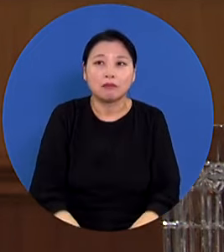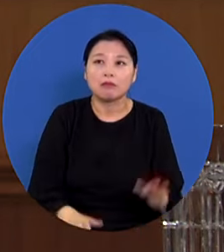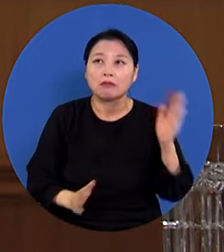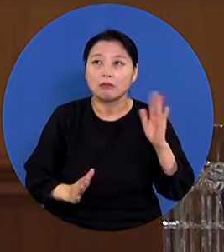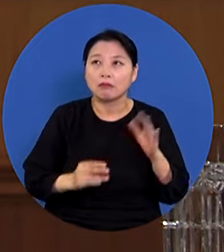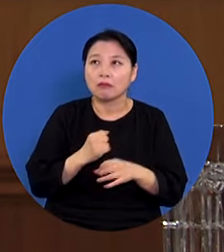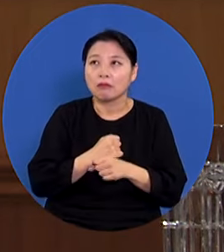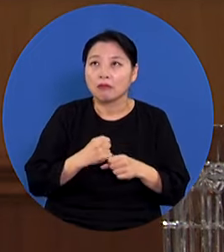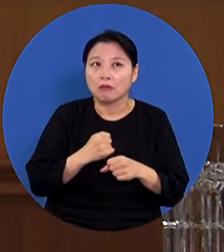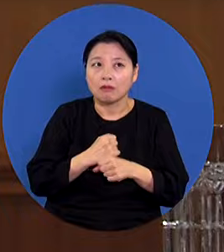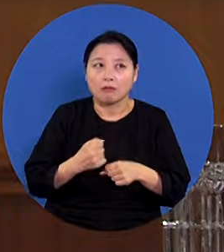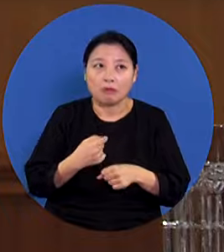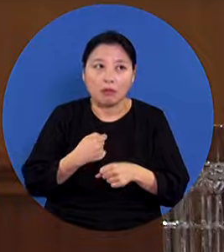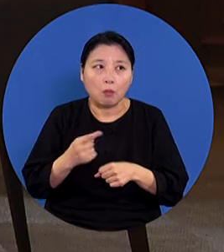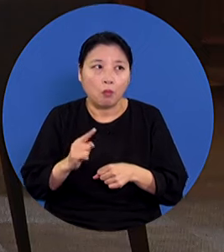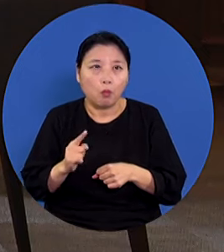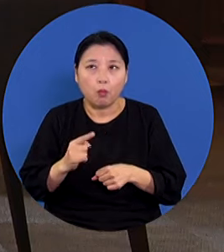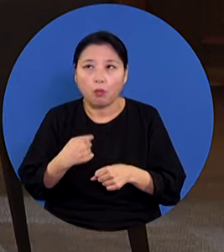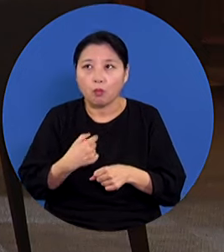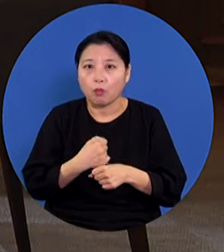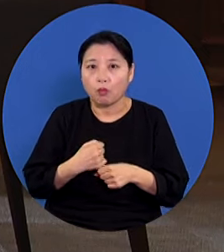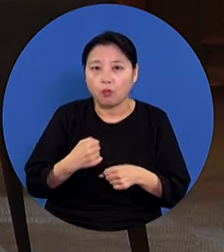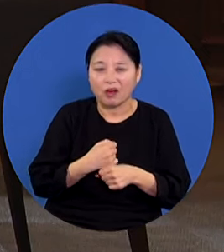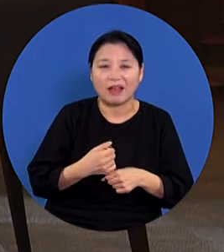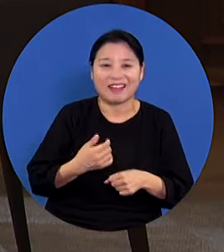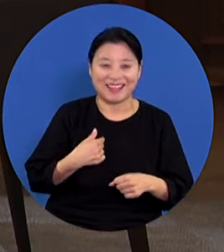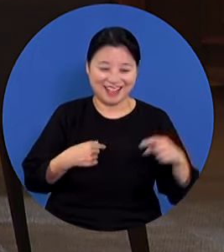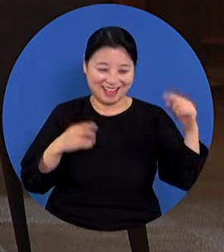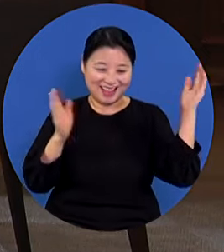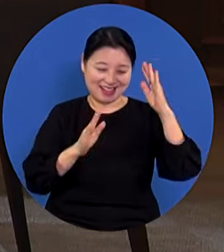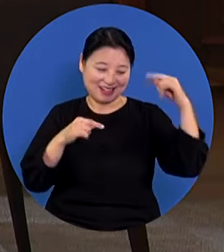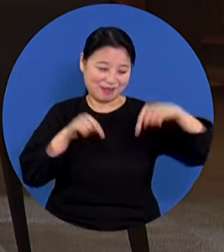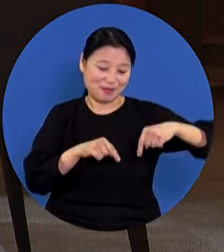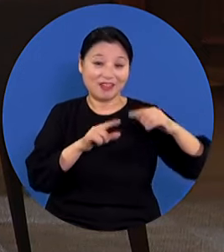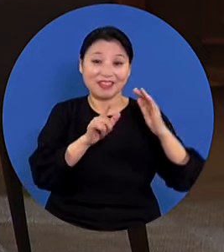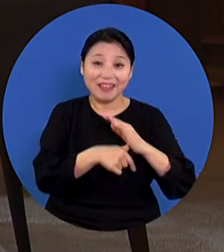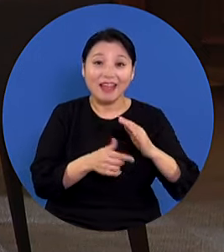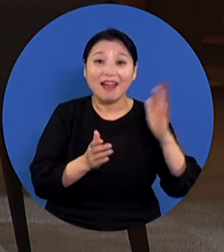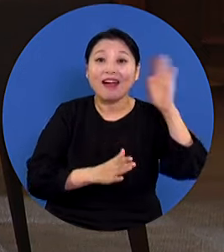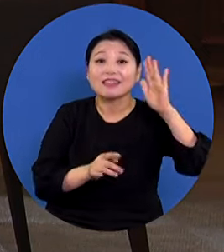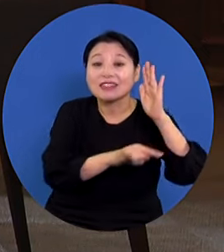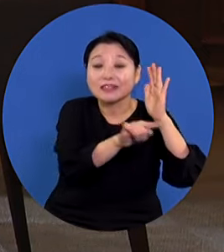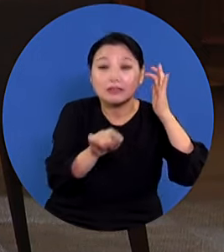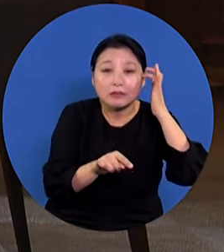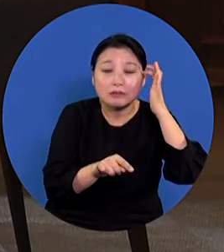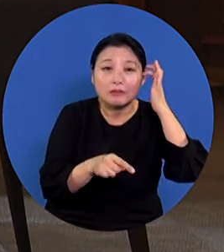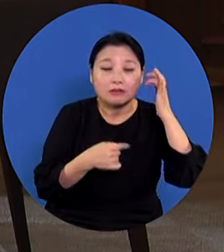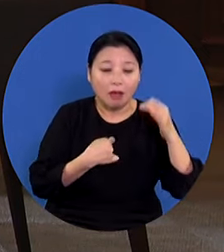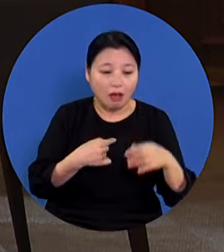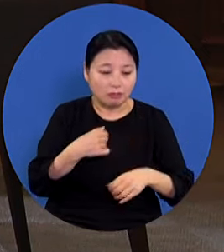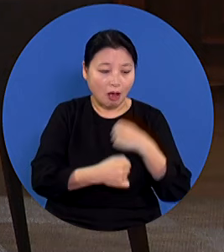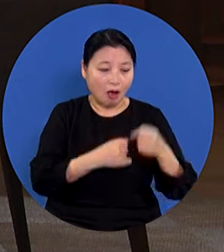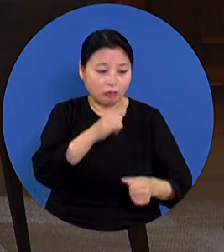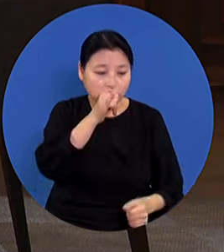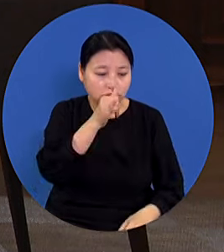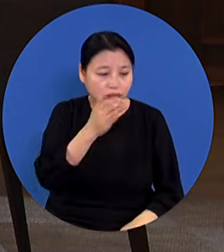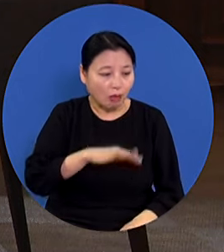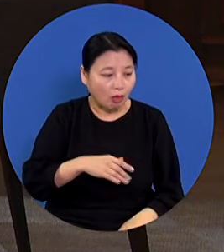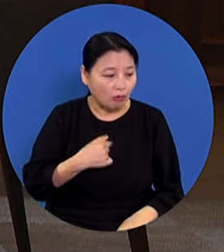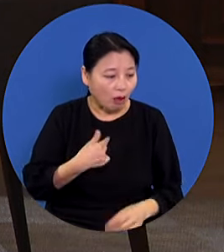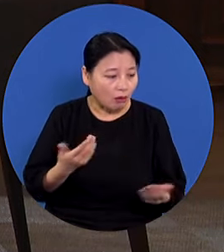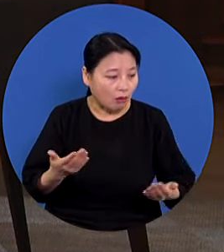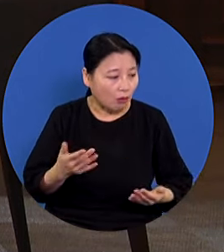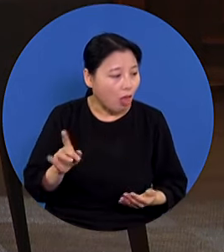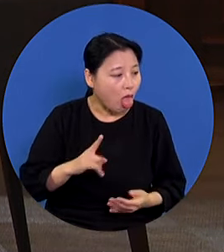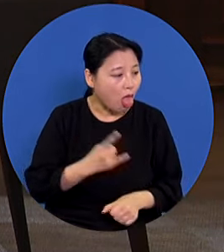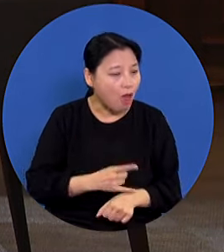애들이 당황하는 거를 저는 볼 수 있어요. 학생들 면담하면서 어떤 이렇게 보면 일반적으로 학생들이 내가 자유가 주었는데 뭘 해야 할지 뭘 해야